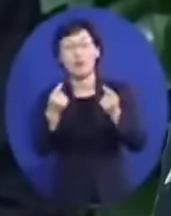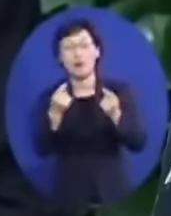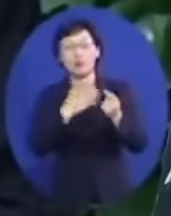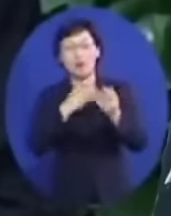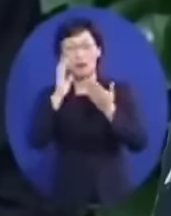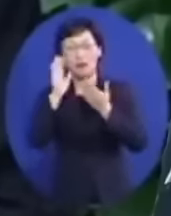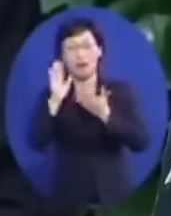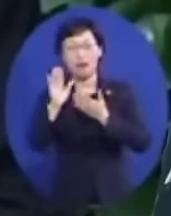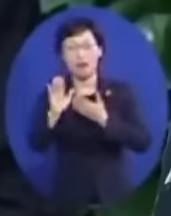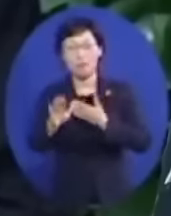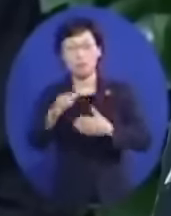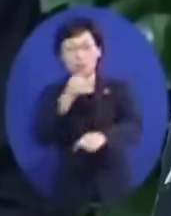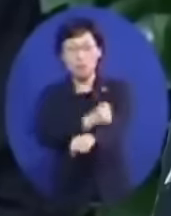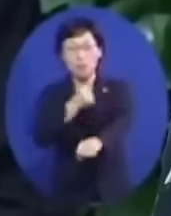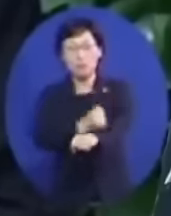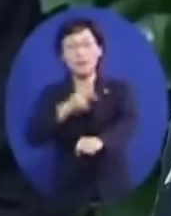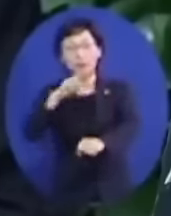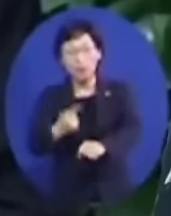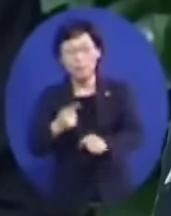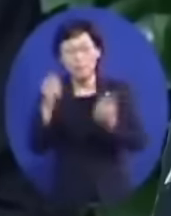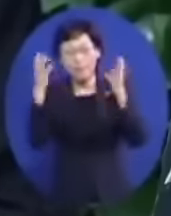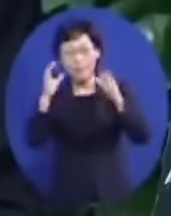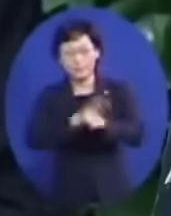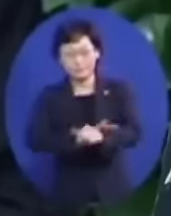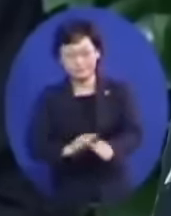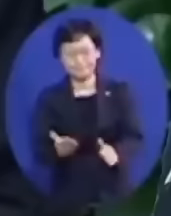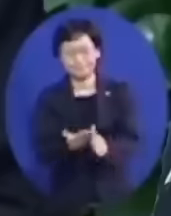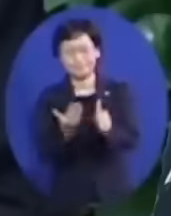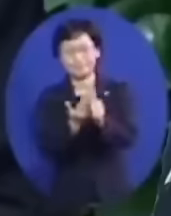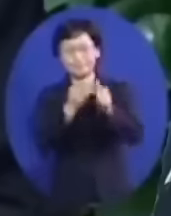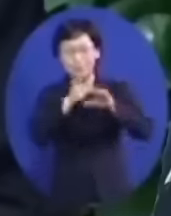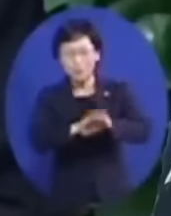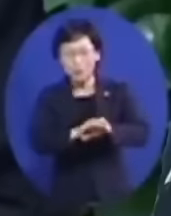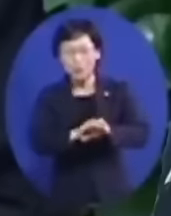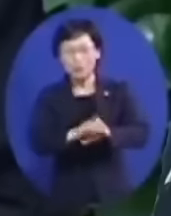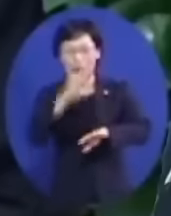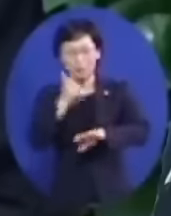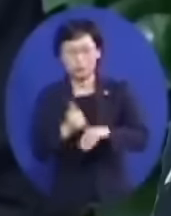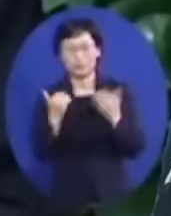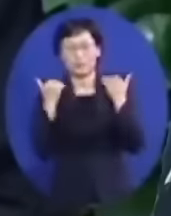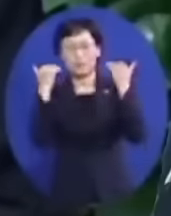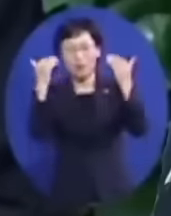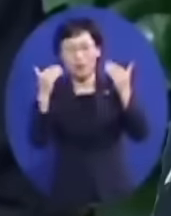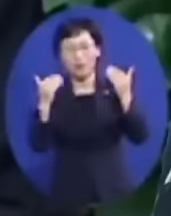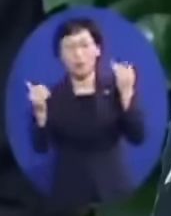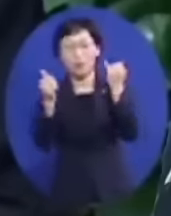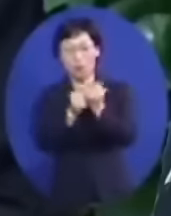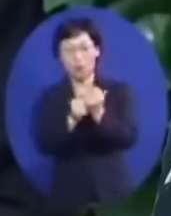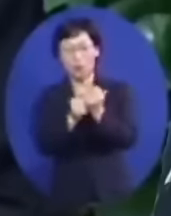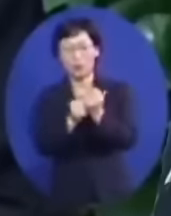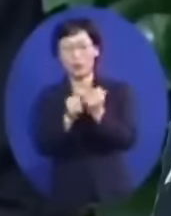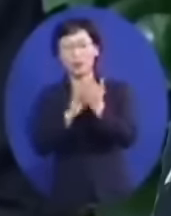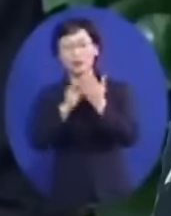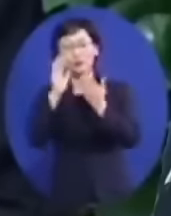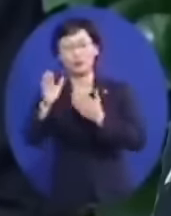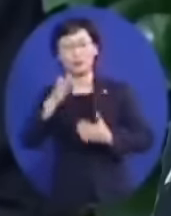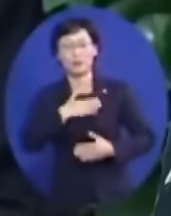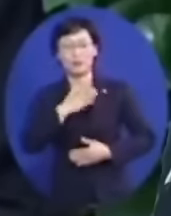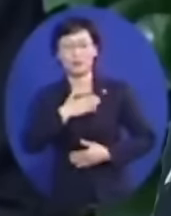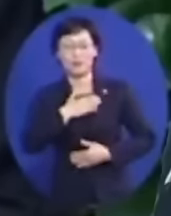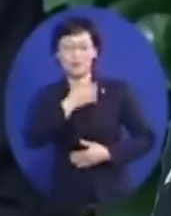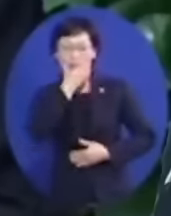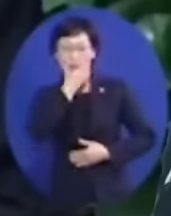내가 고생스럽더라도 얘를 잘 키워놓으면 얘가 청년이 되고 가정을 이루게 될 때 나는 호사를 할